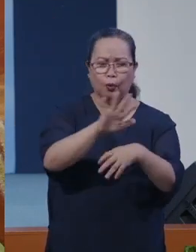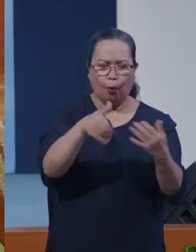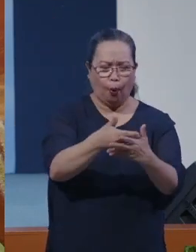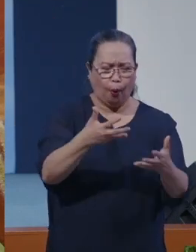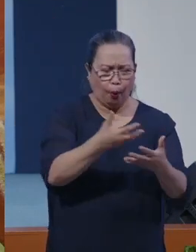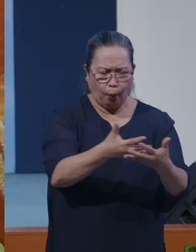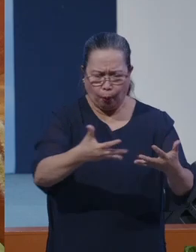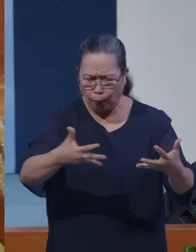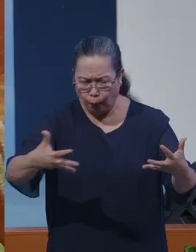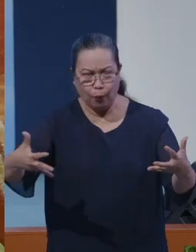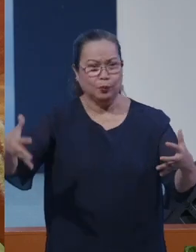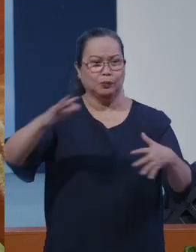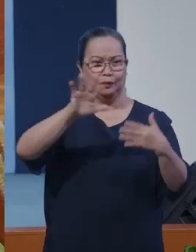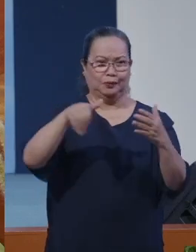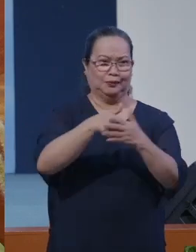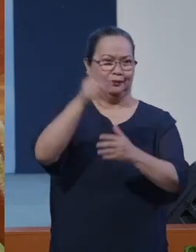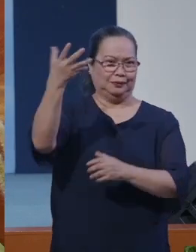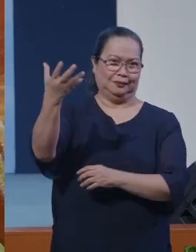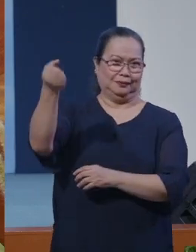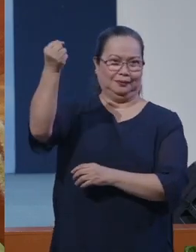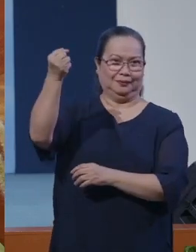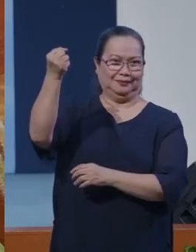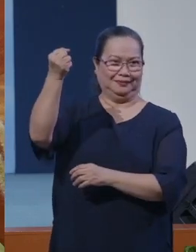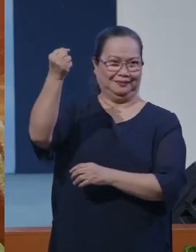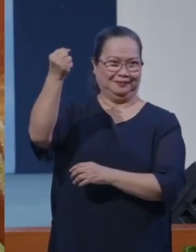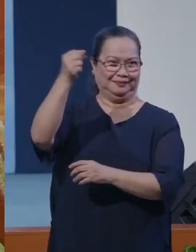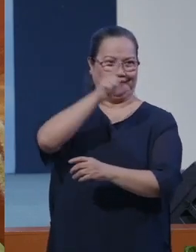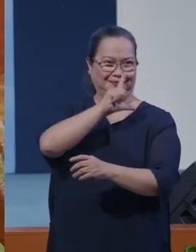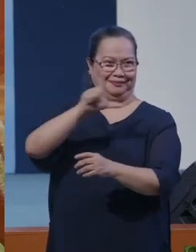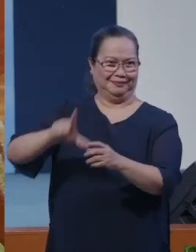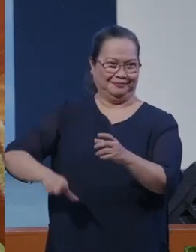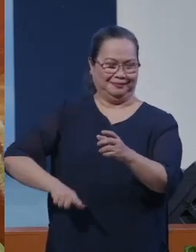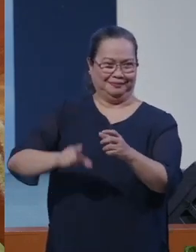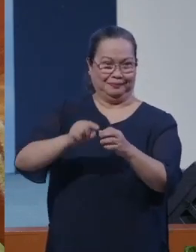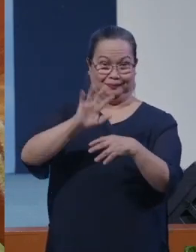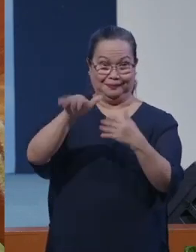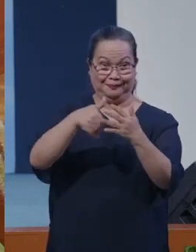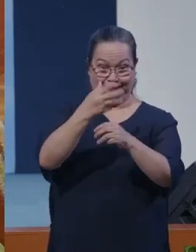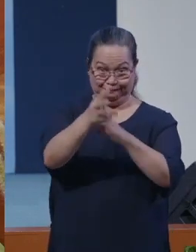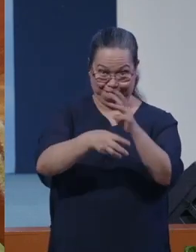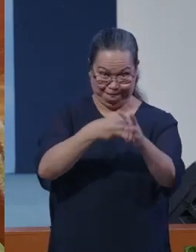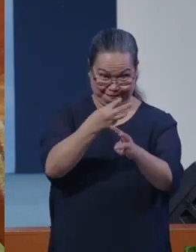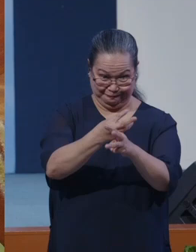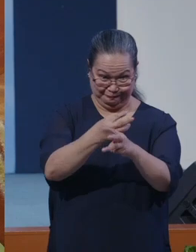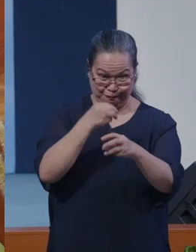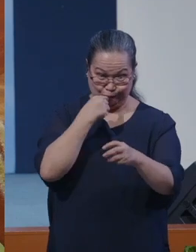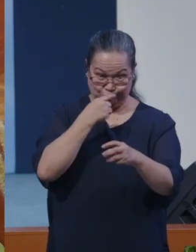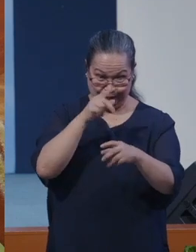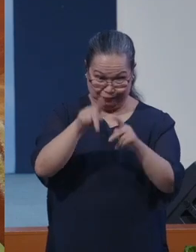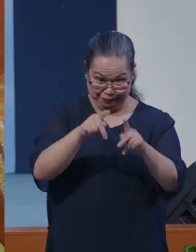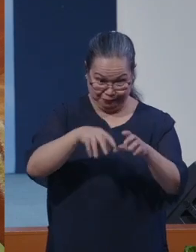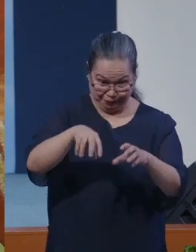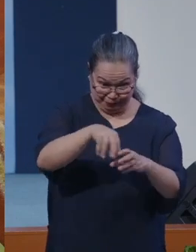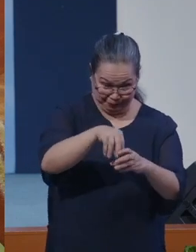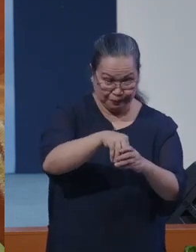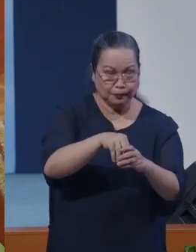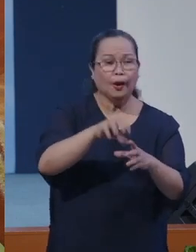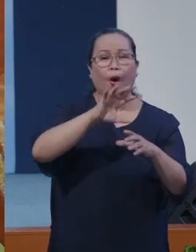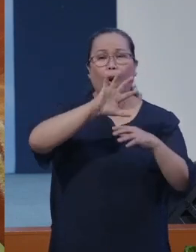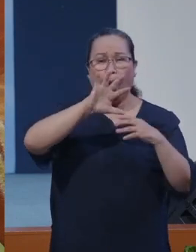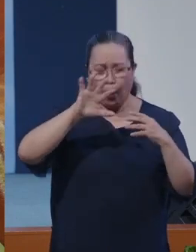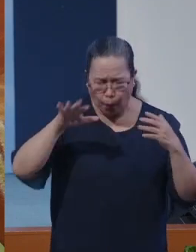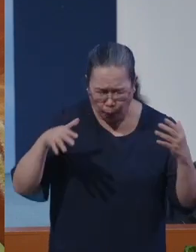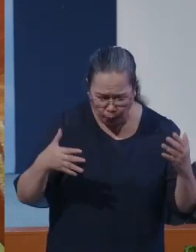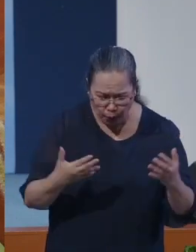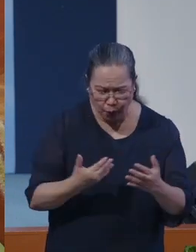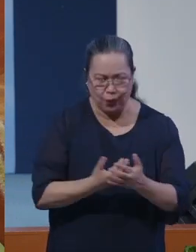thereof, the world and those who dwell therein." Ang lahat ng